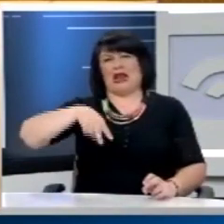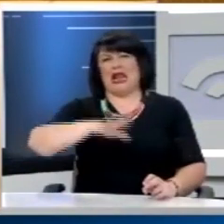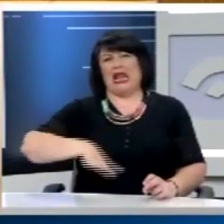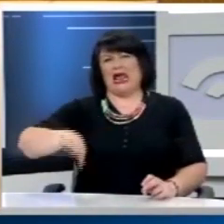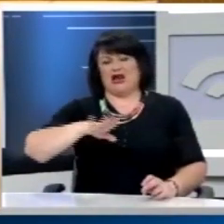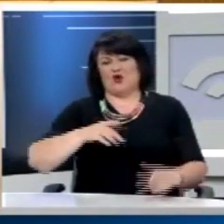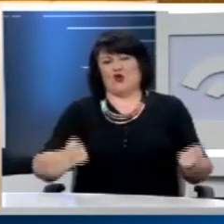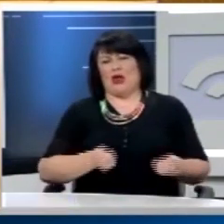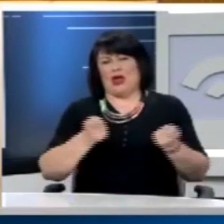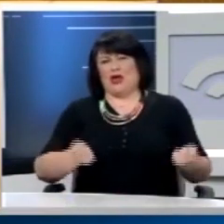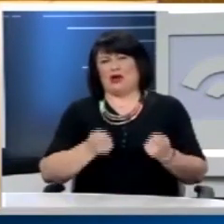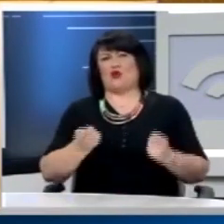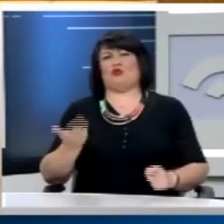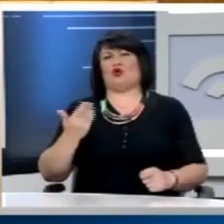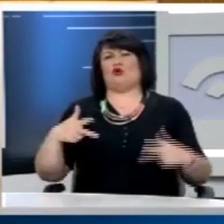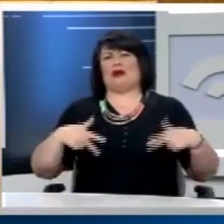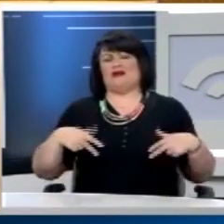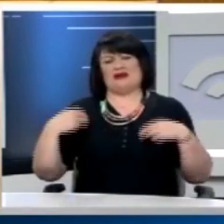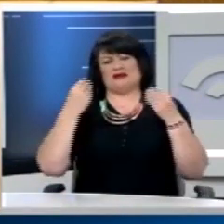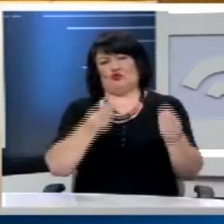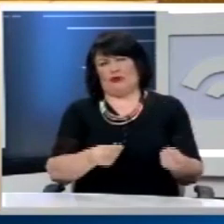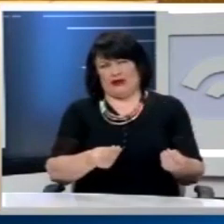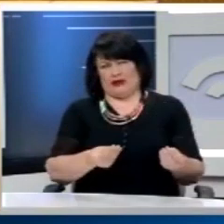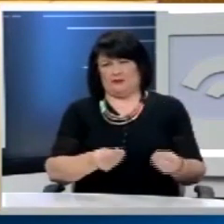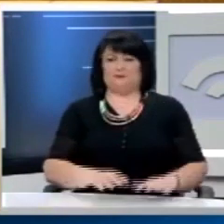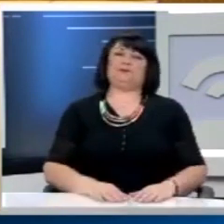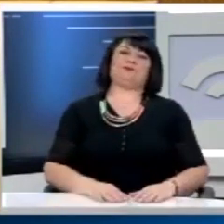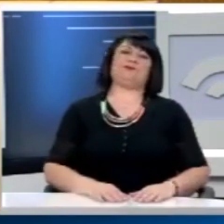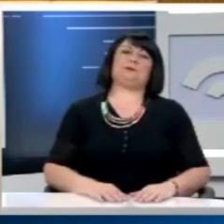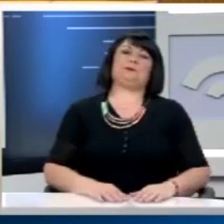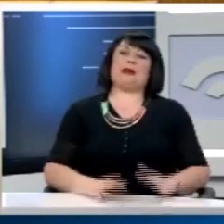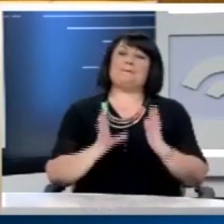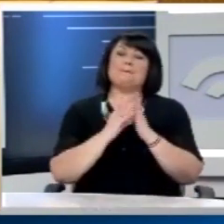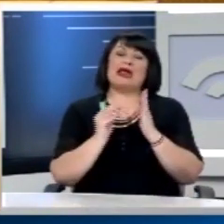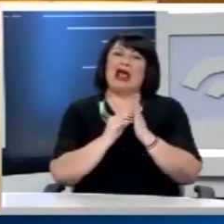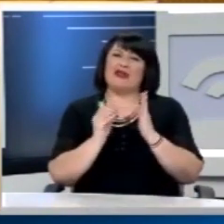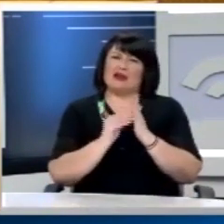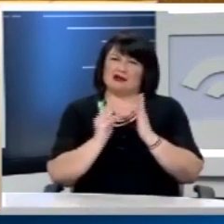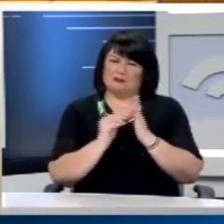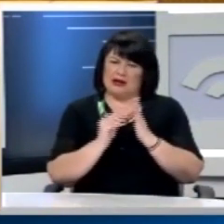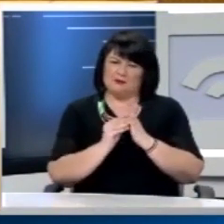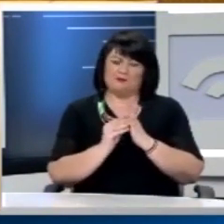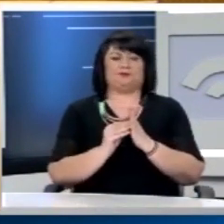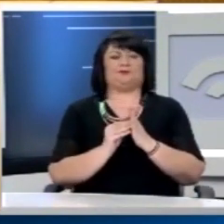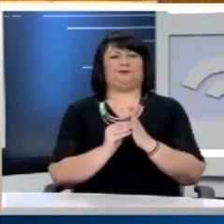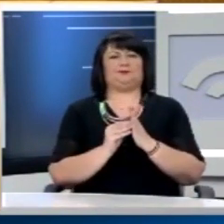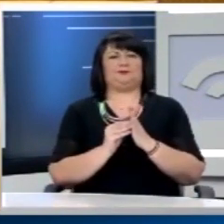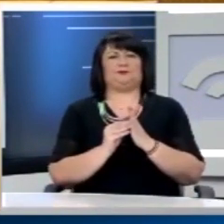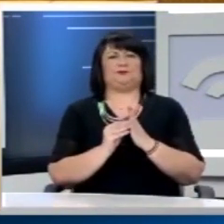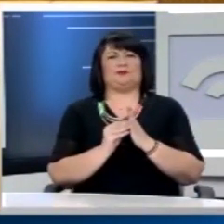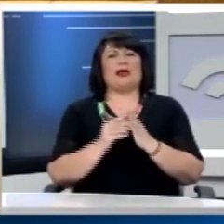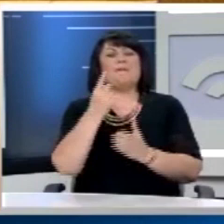που παραδίδει η προηγούμενη κυβέρνηση. Για παράδειγμα, η υπαγωγή του τομέα της